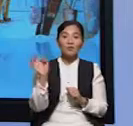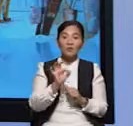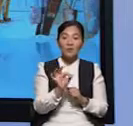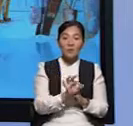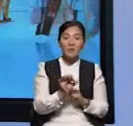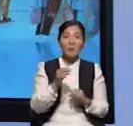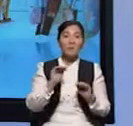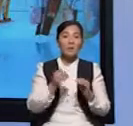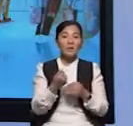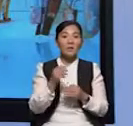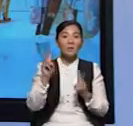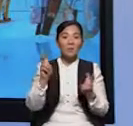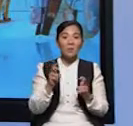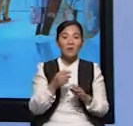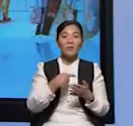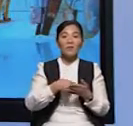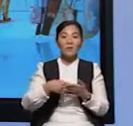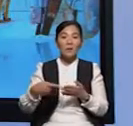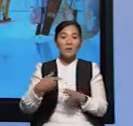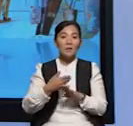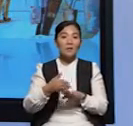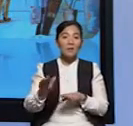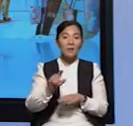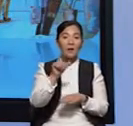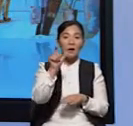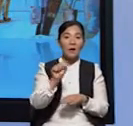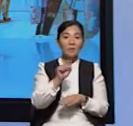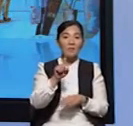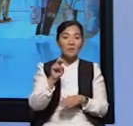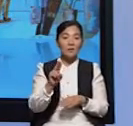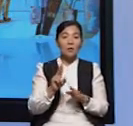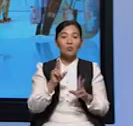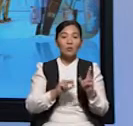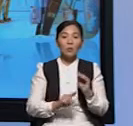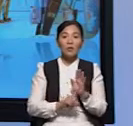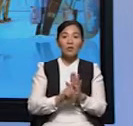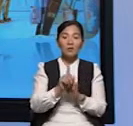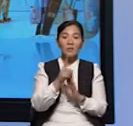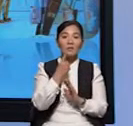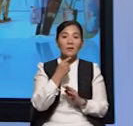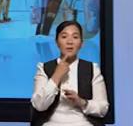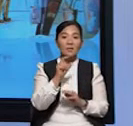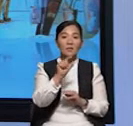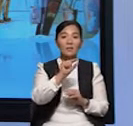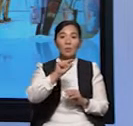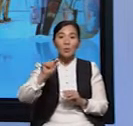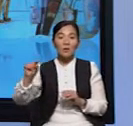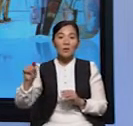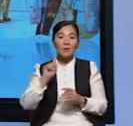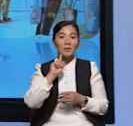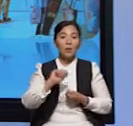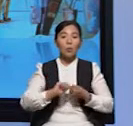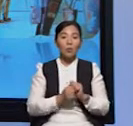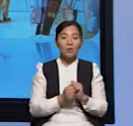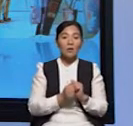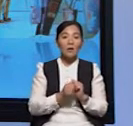Часто микротемы выделяются в отдельный абзац, то есть начинаются с красной строки. Запомните,